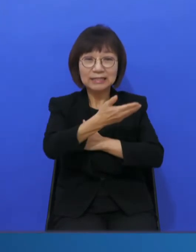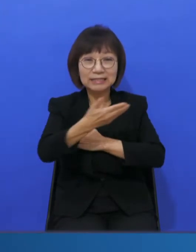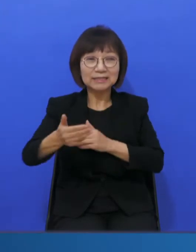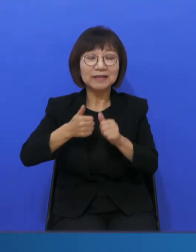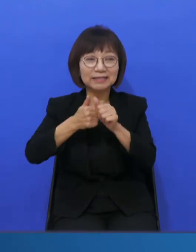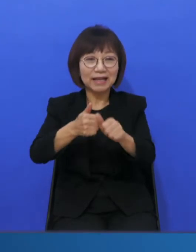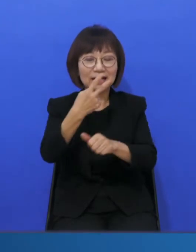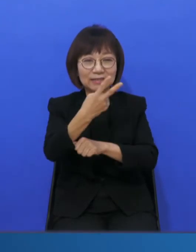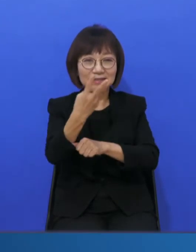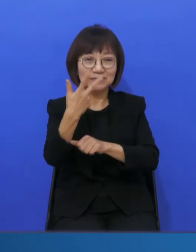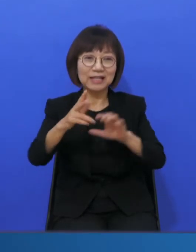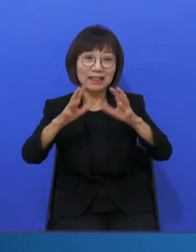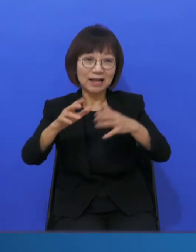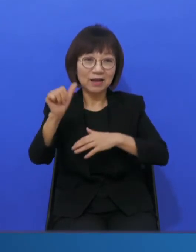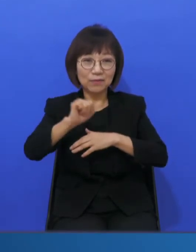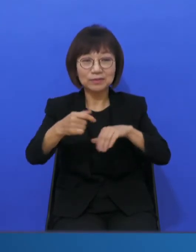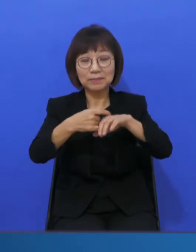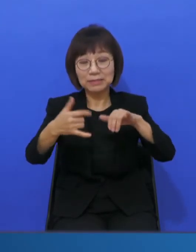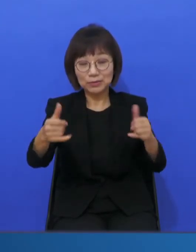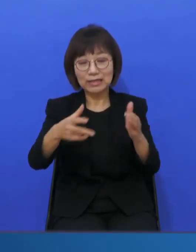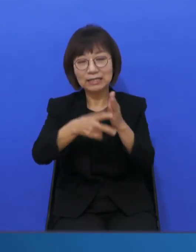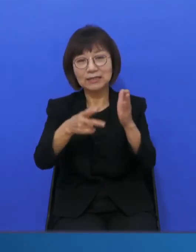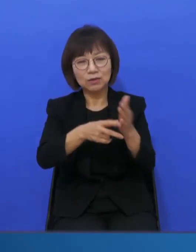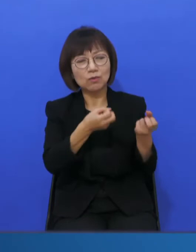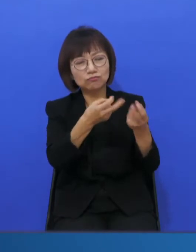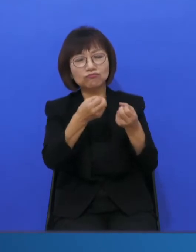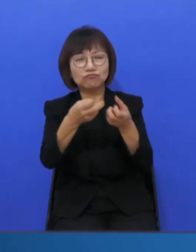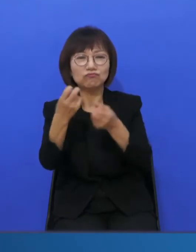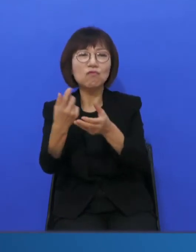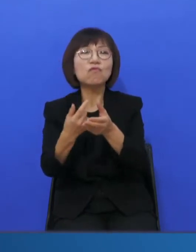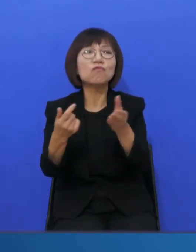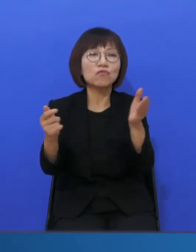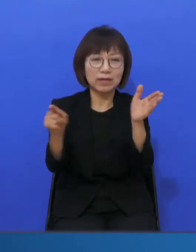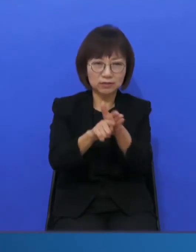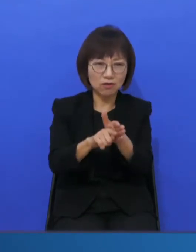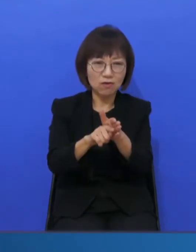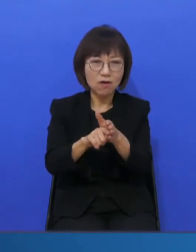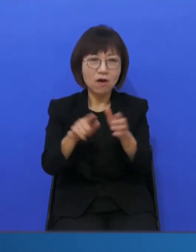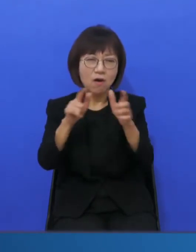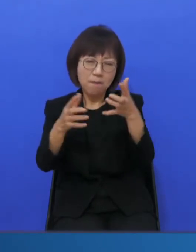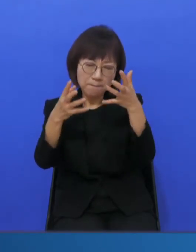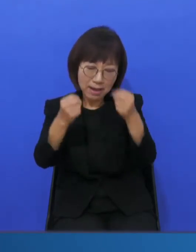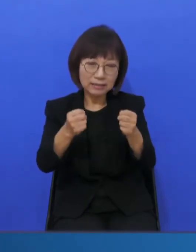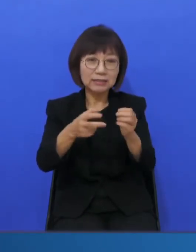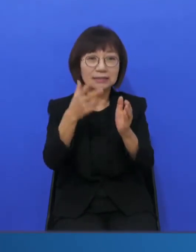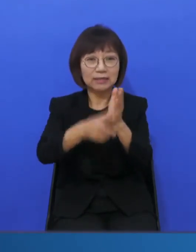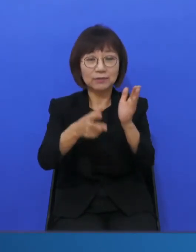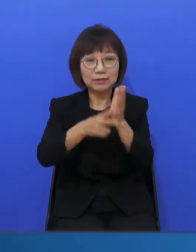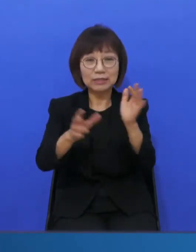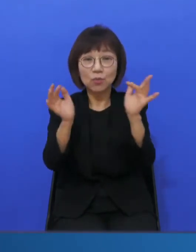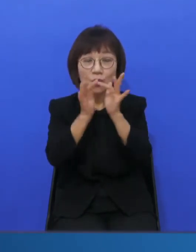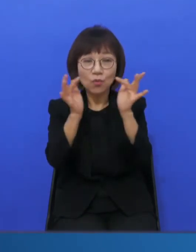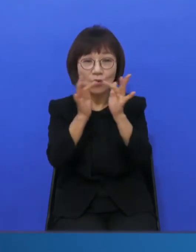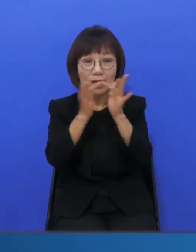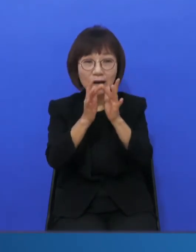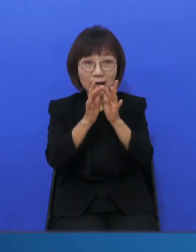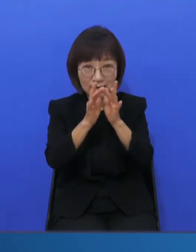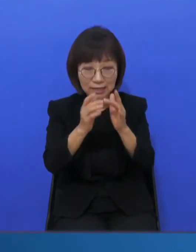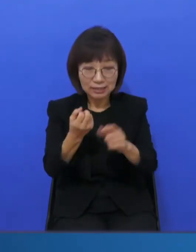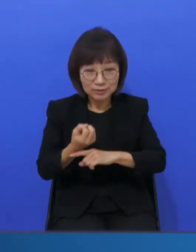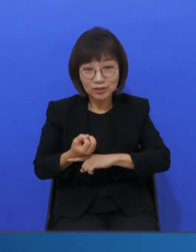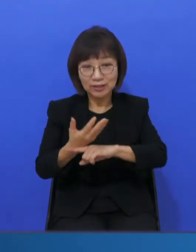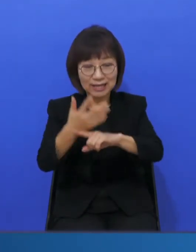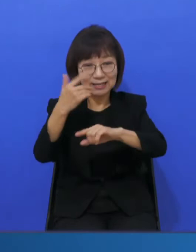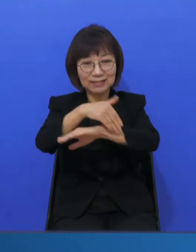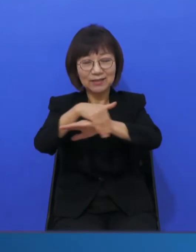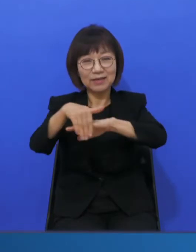따라 237 나라와 5천 종족의 자료를 보급하기 위해서 더 많은 공식 자료들을 온라인으로 점차